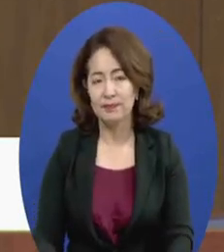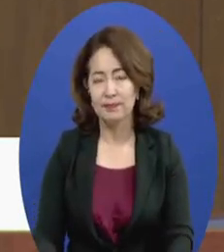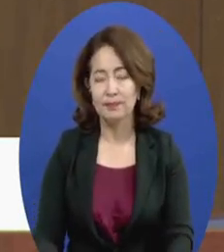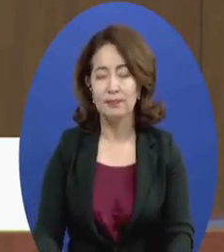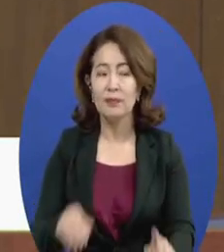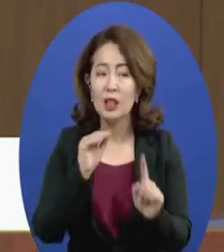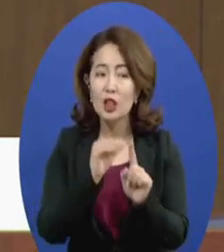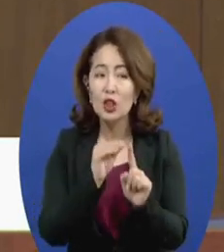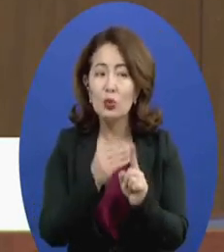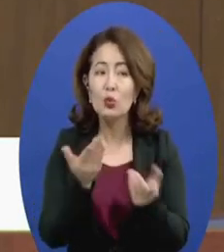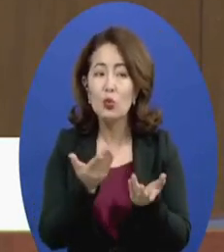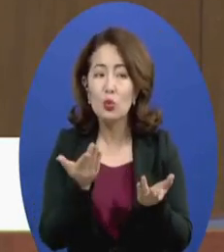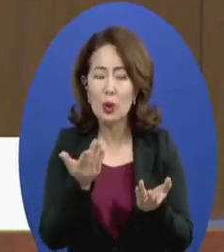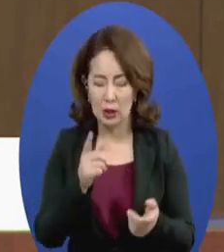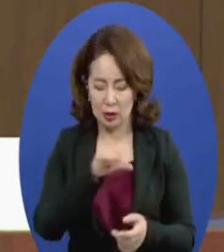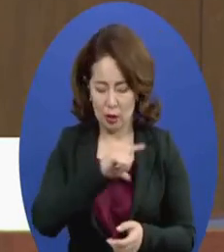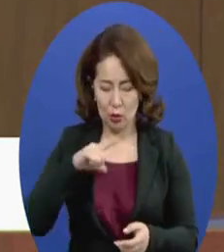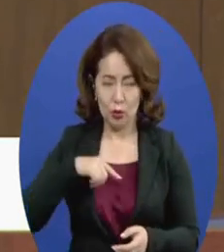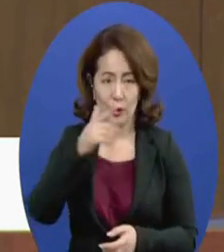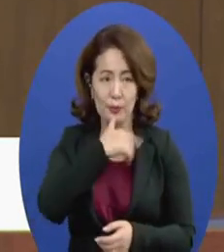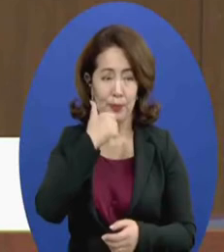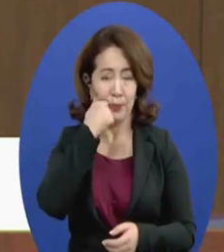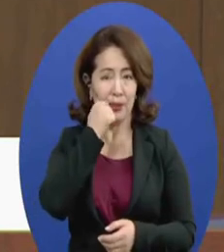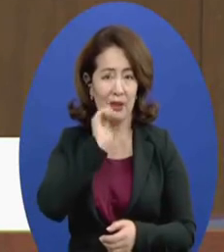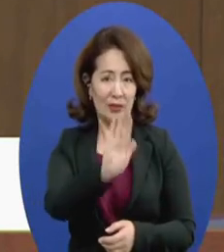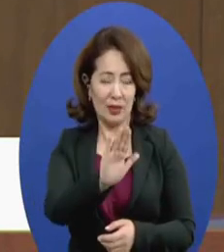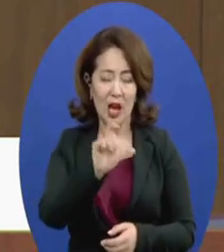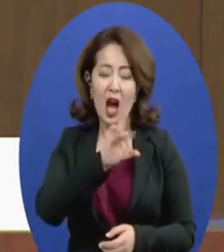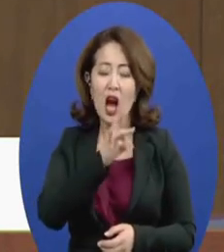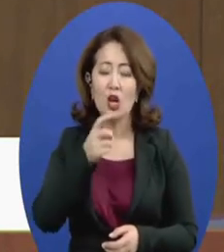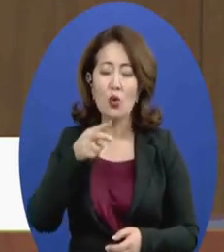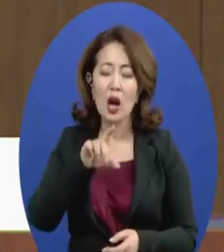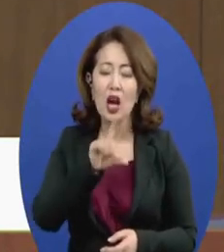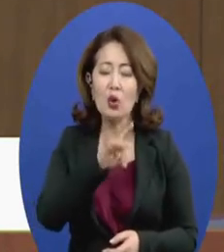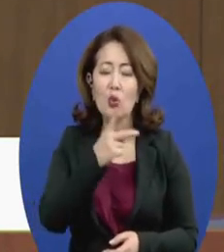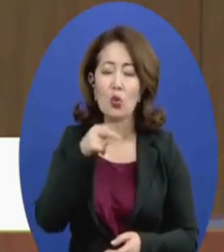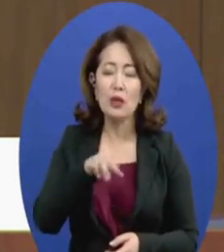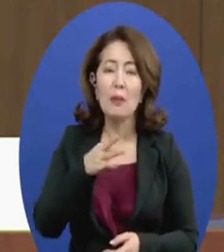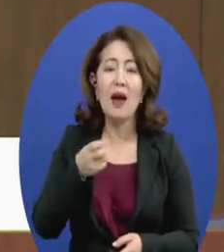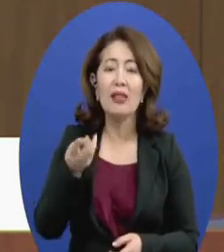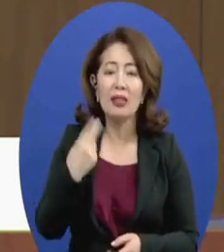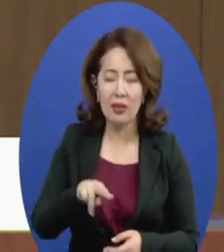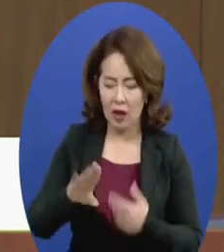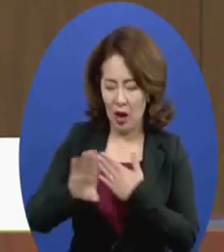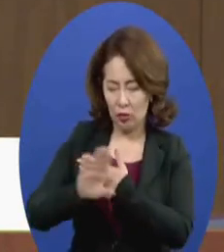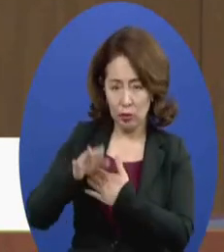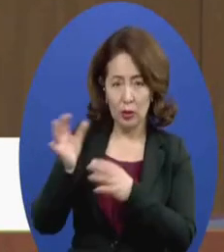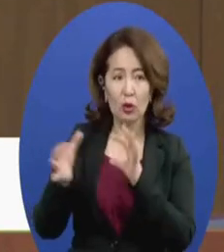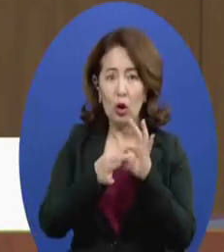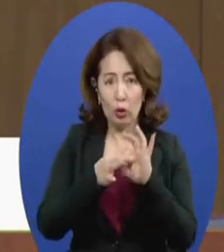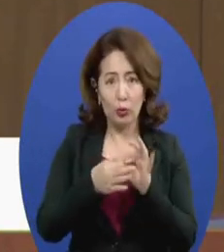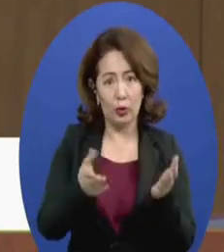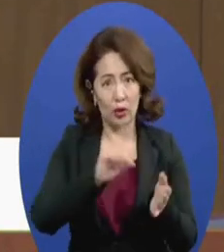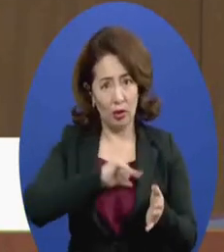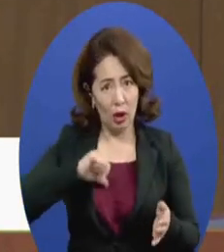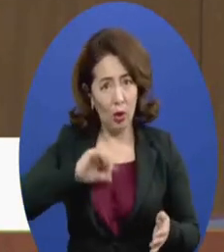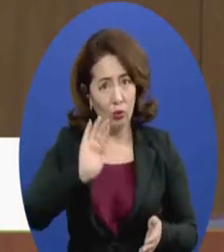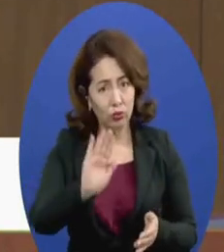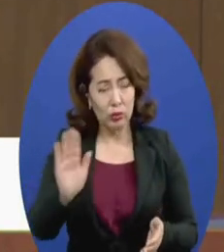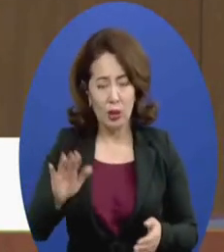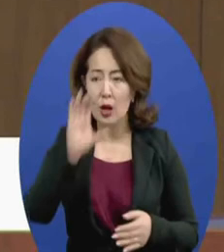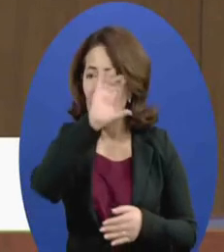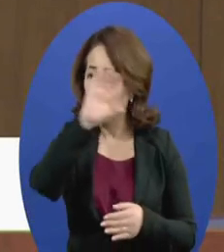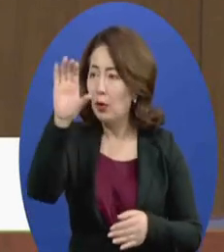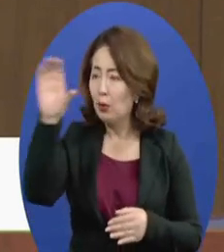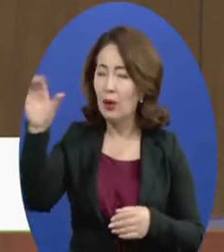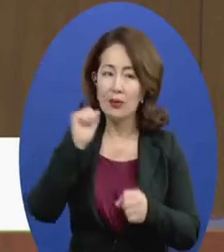Энэ бол таны өөрийн чинь эрүүл мэнд, таны өөрийн чинь амь нас, таны өөрийн чинь аюулгүй байдал та шууд холбоотой. Одоо ингээд аж ахуйн нэгжүүдийн үйл